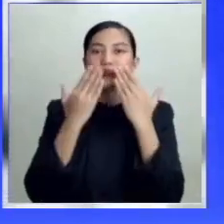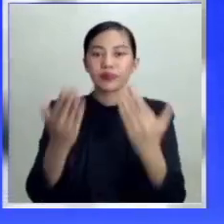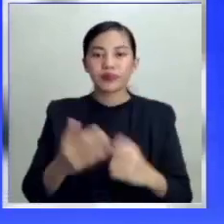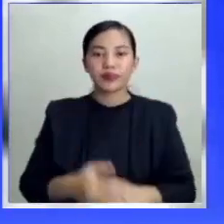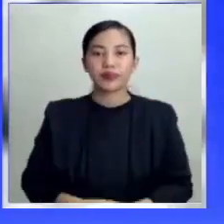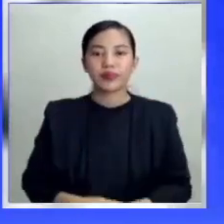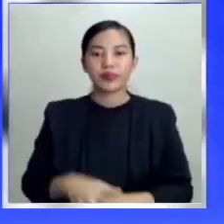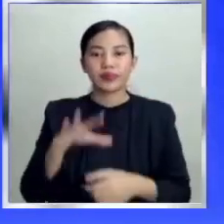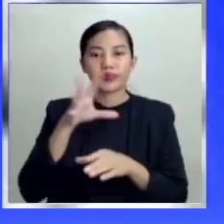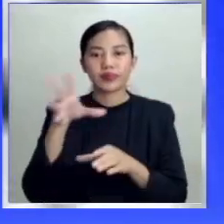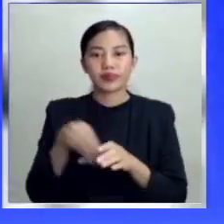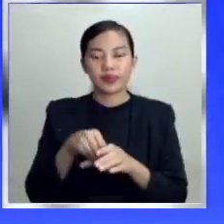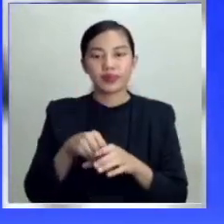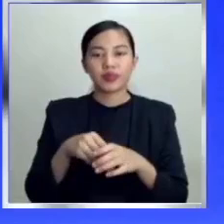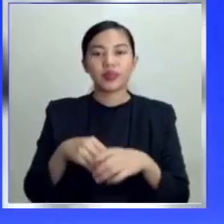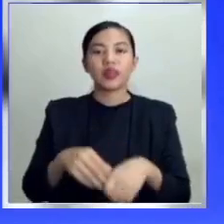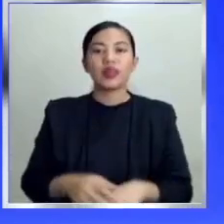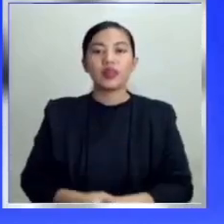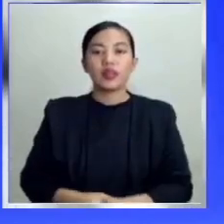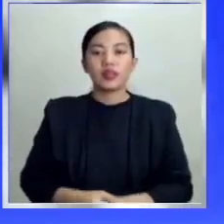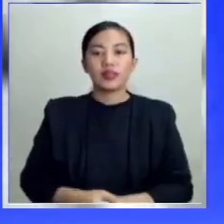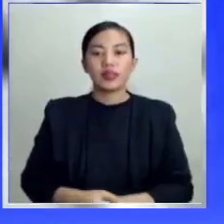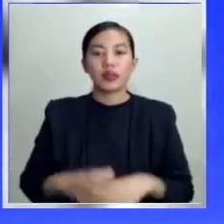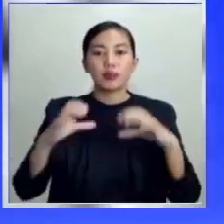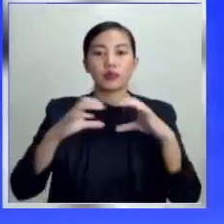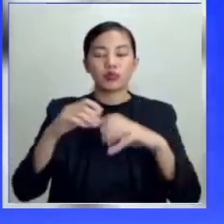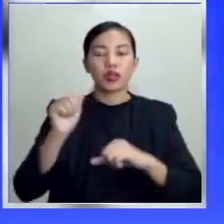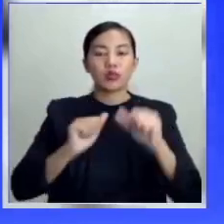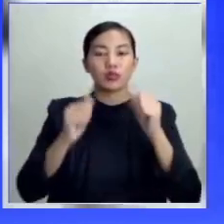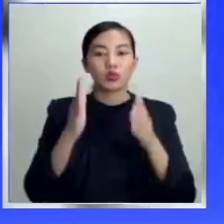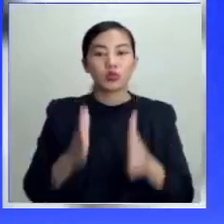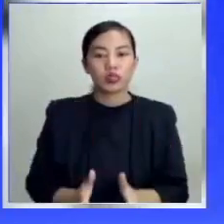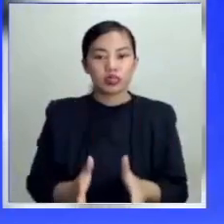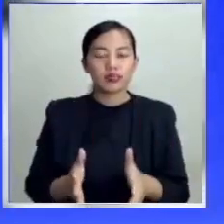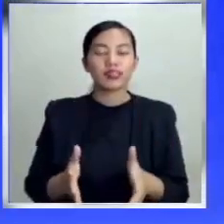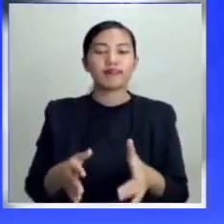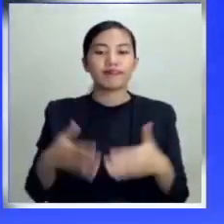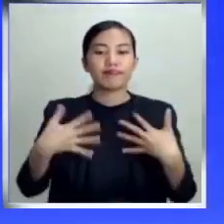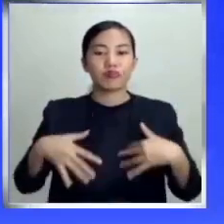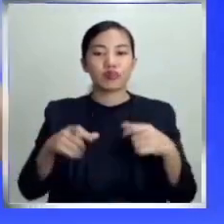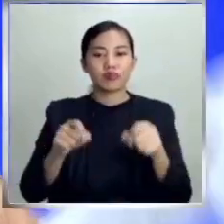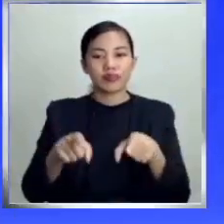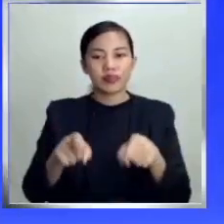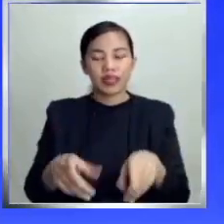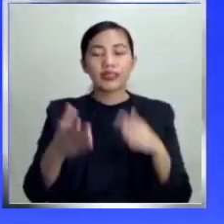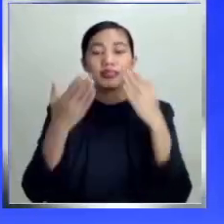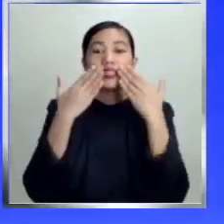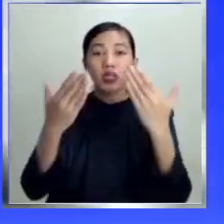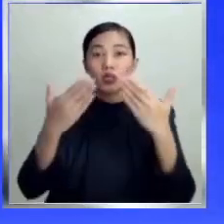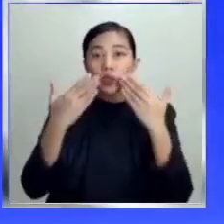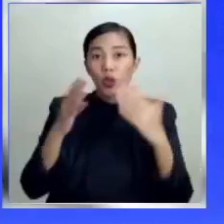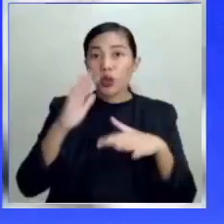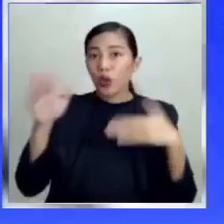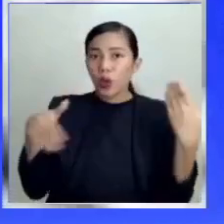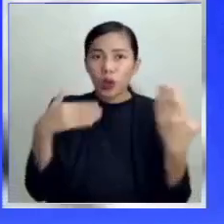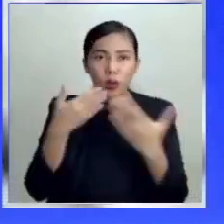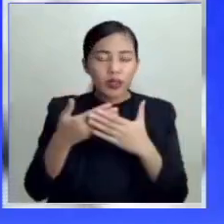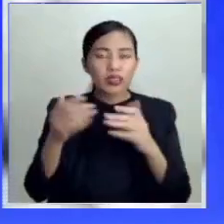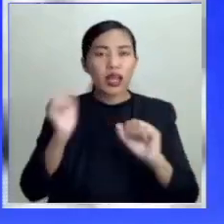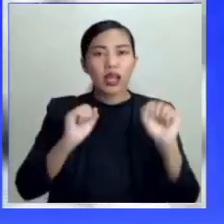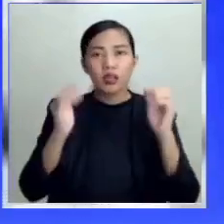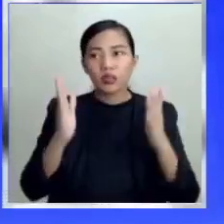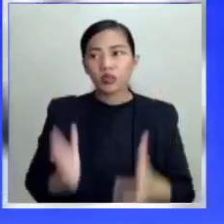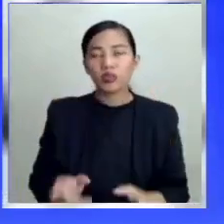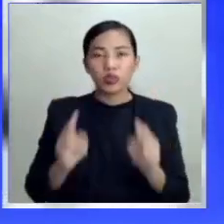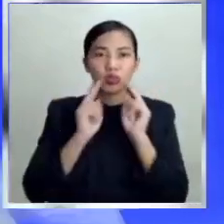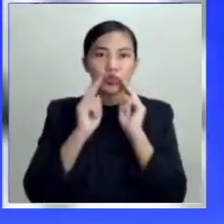ating Kapuso Celebrity Ukay-Ukay. Naku, maraming salamat din sa lahat ng celebrity at news personality, si Iya,